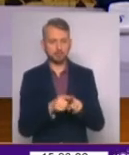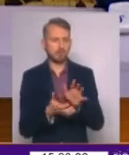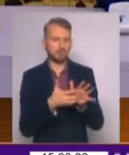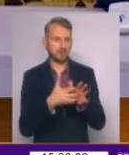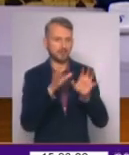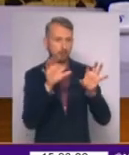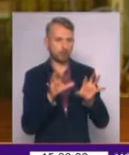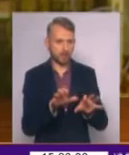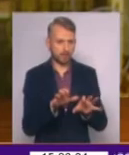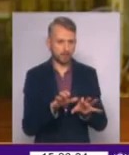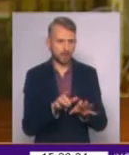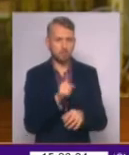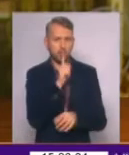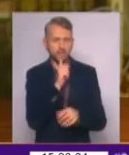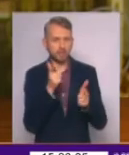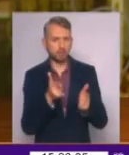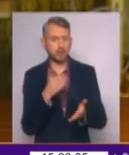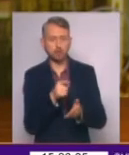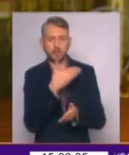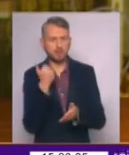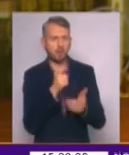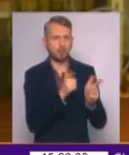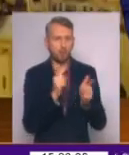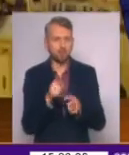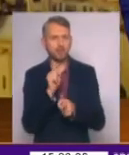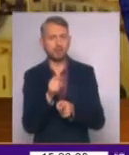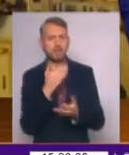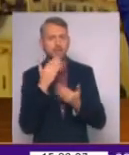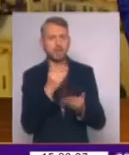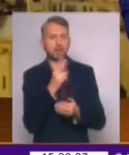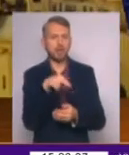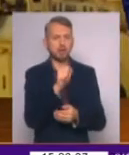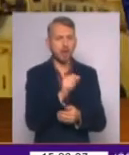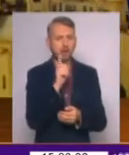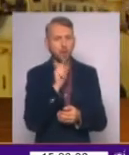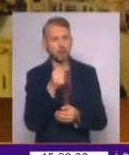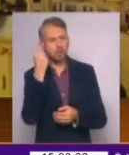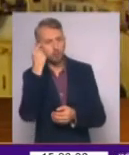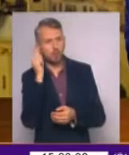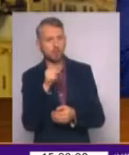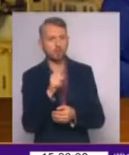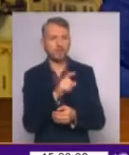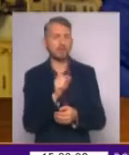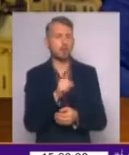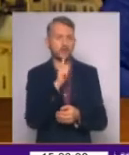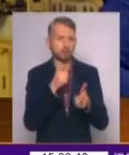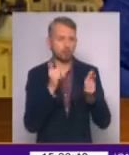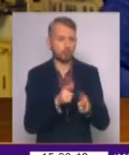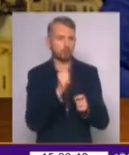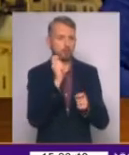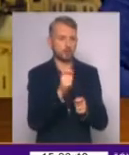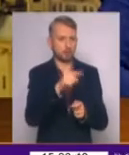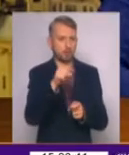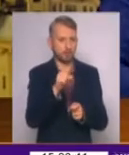законодавстві, мочовизна згода. Якщо там нема погодження, вони звертаються в КМДА, поки там ті думають, вони раз за мовчазною згодою присвоюють. Вже зробили, так.